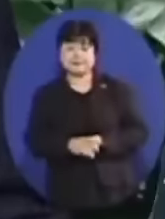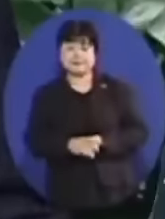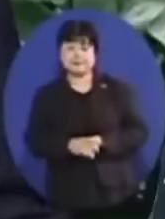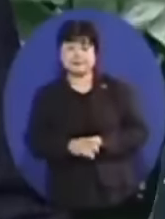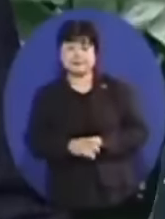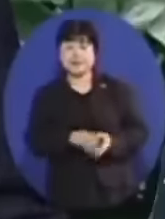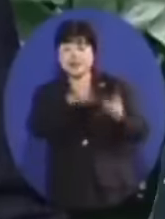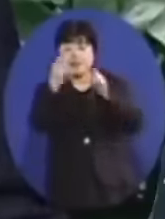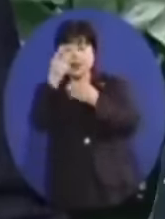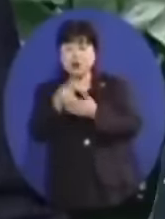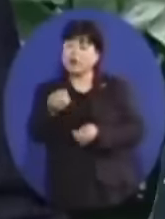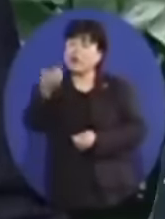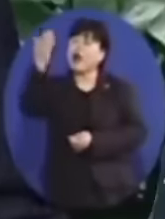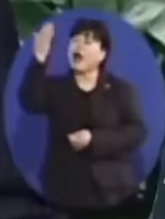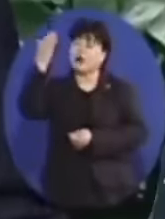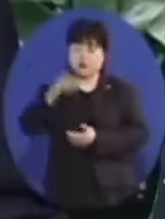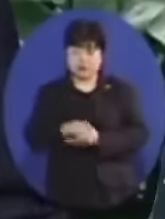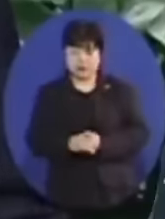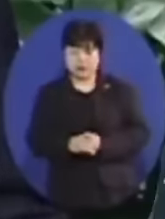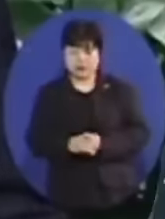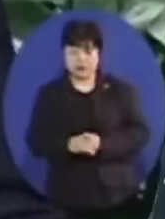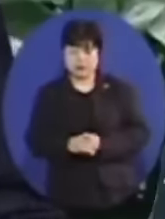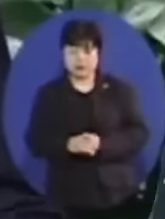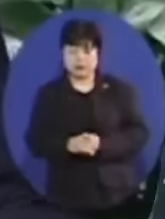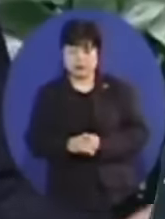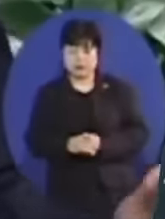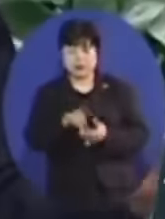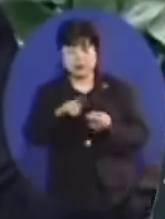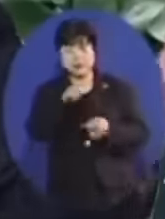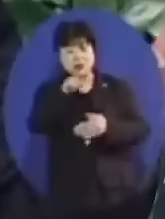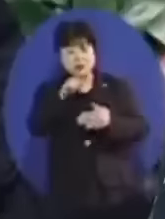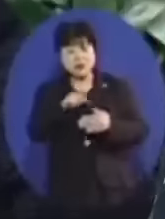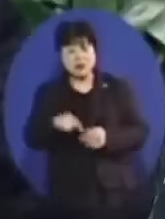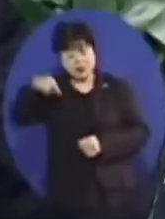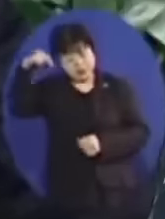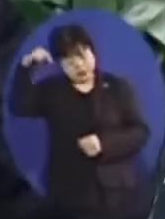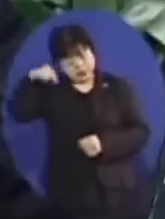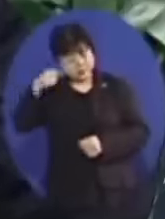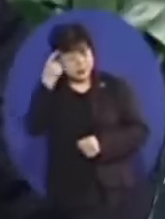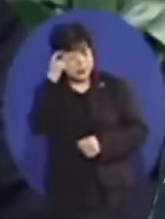살은 과거가 많이 있지 않습니까? 이런 것은 마음에 깊이 생각에